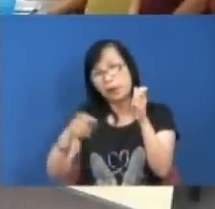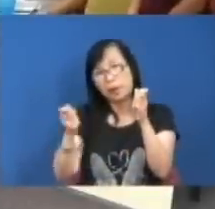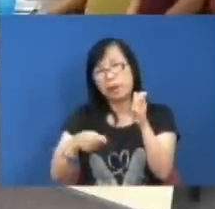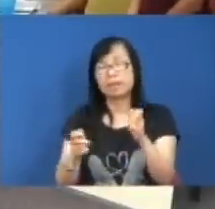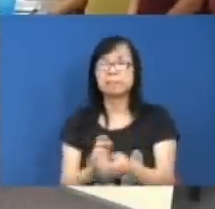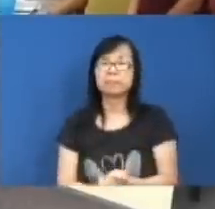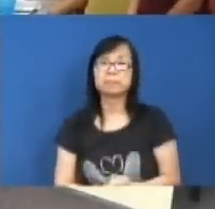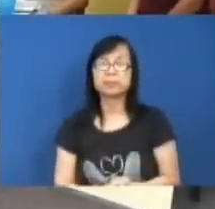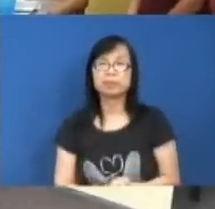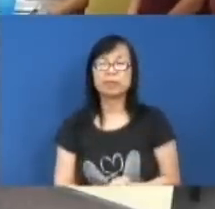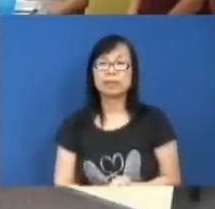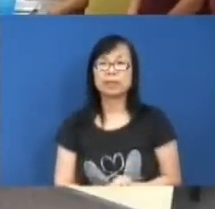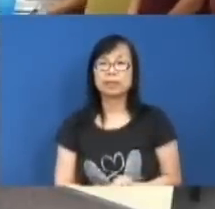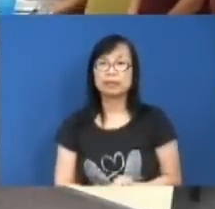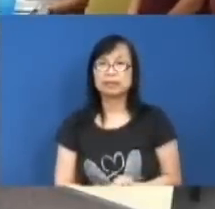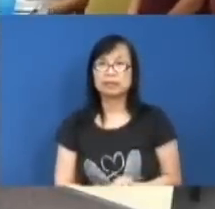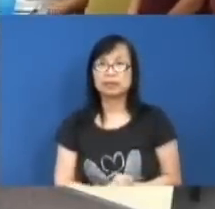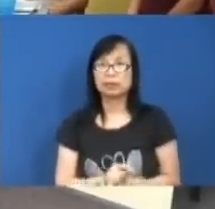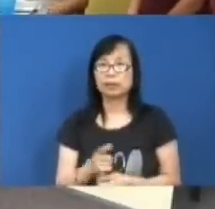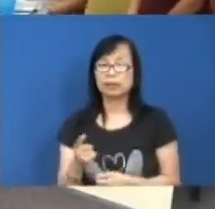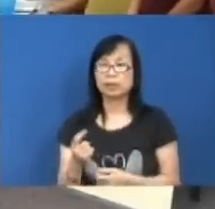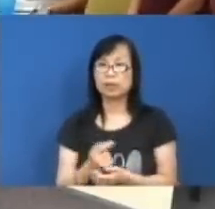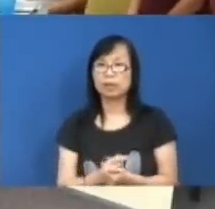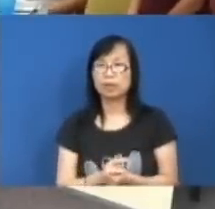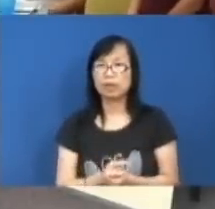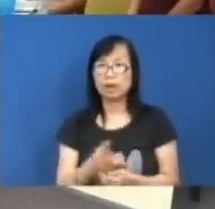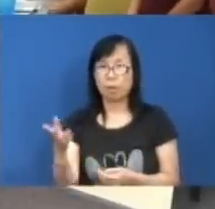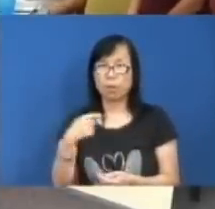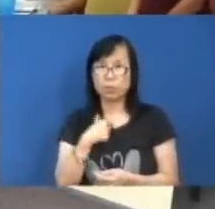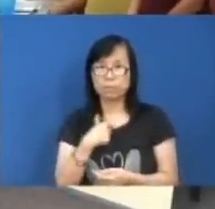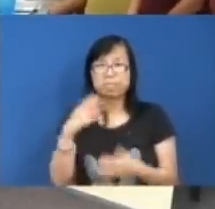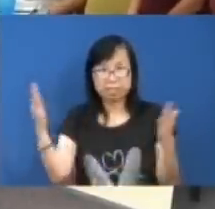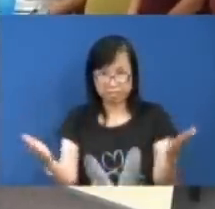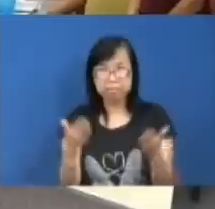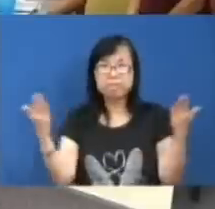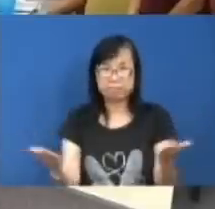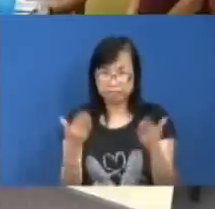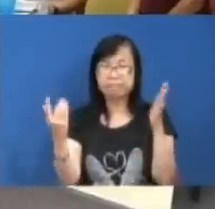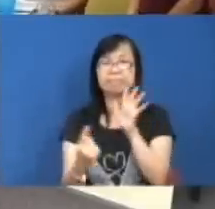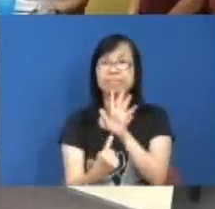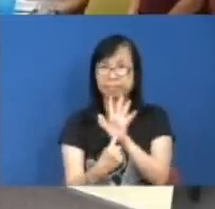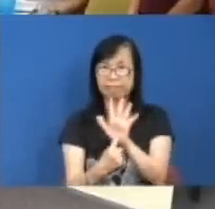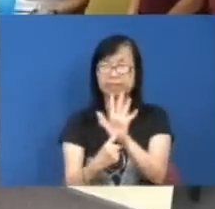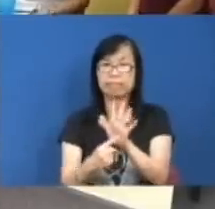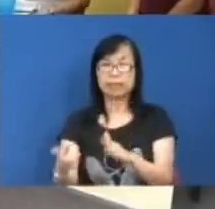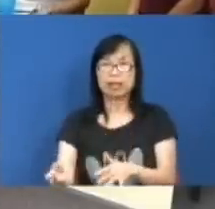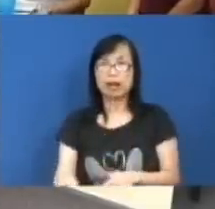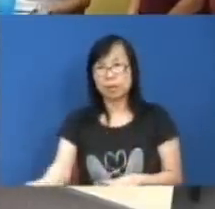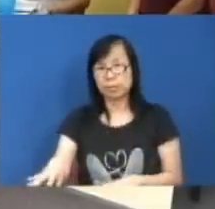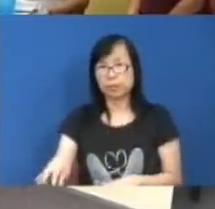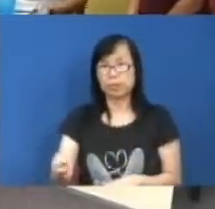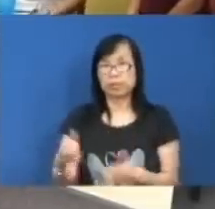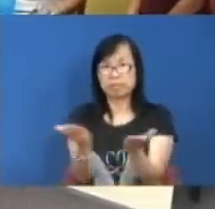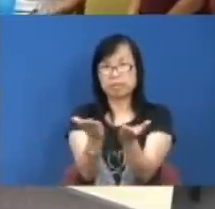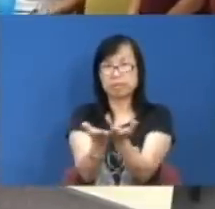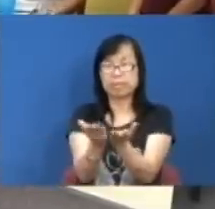對面嗰間。 冇錯啦，係啊，呢個係一個對我哋都好一個鼓舞嘅一個例子啊，即係從去用嚟證明